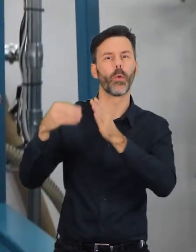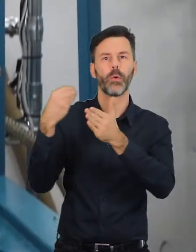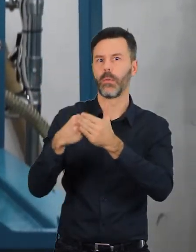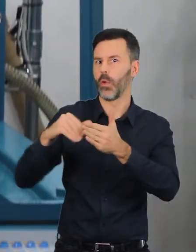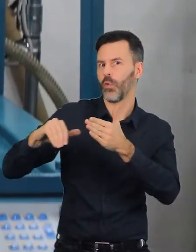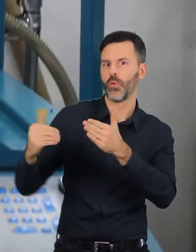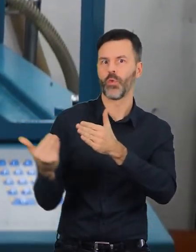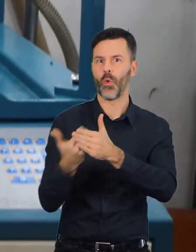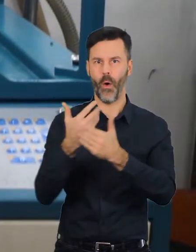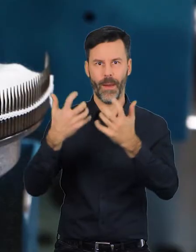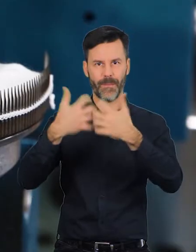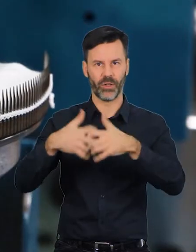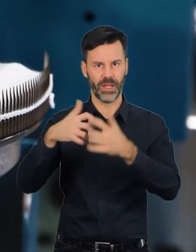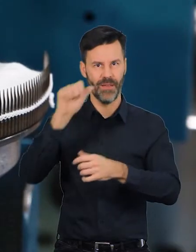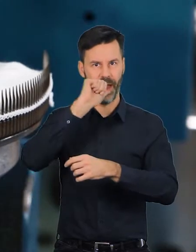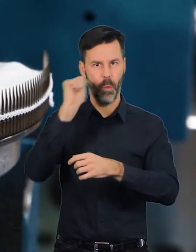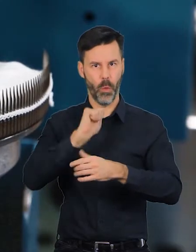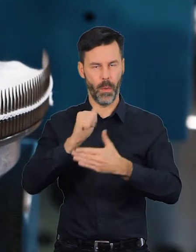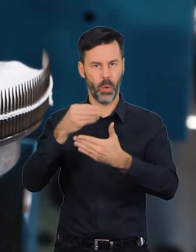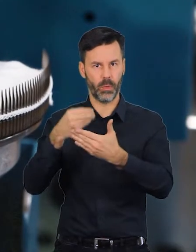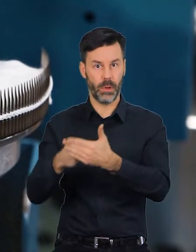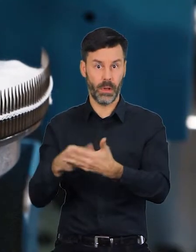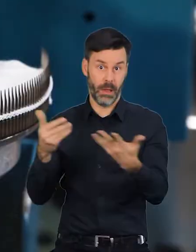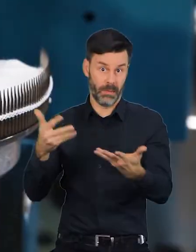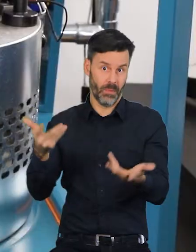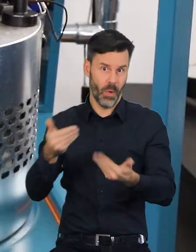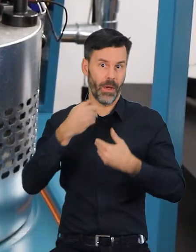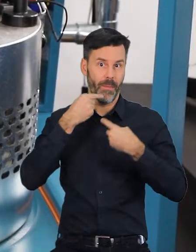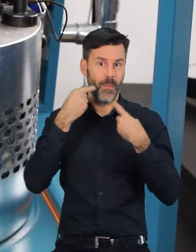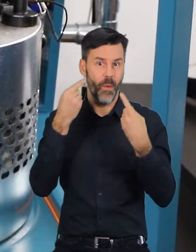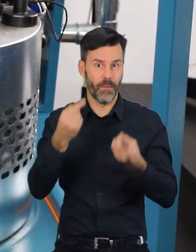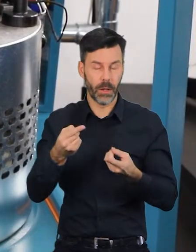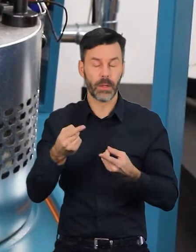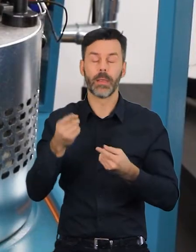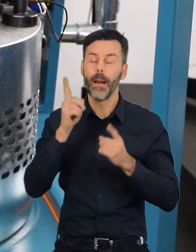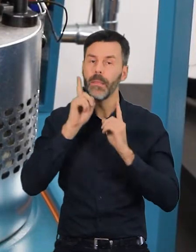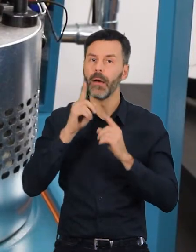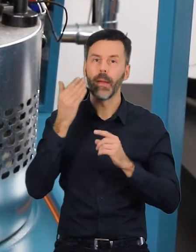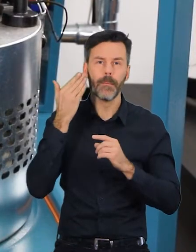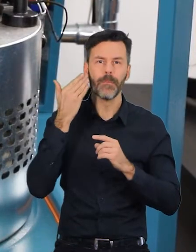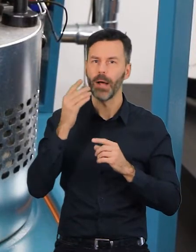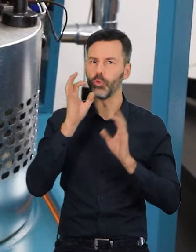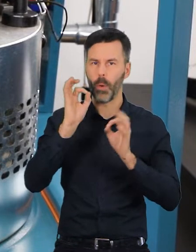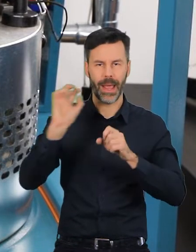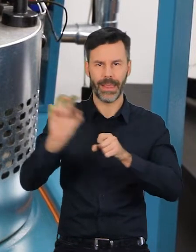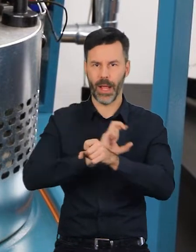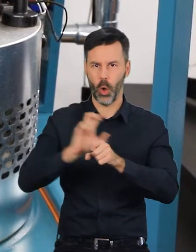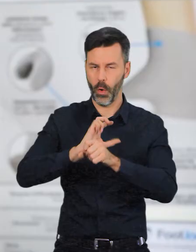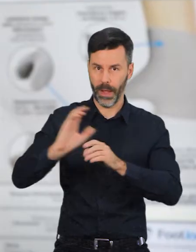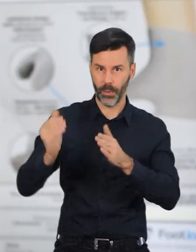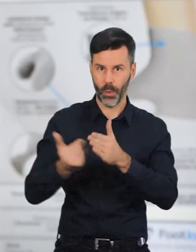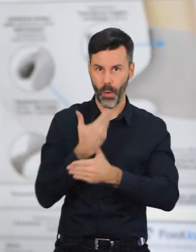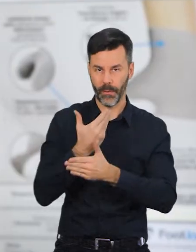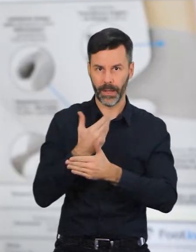chyba najnowocześniejsze maszyny w tej chwili w Europie. Mogę powiedzieć tylko tyle, że są naprawdę bardzo zaawansowane technologicznie. Przede